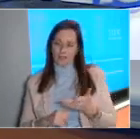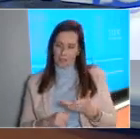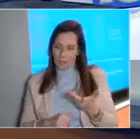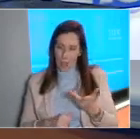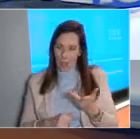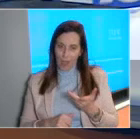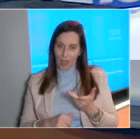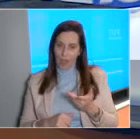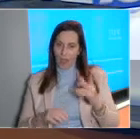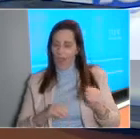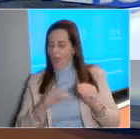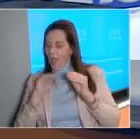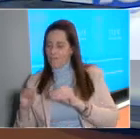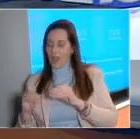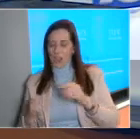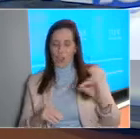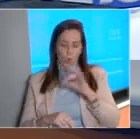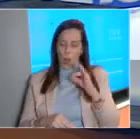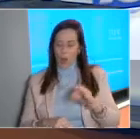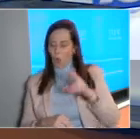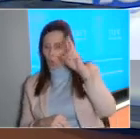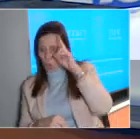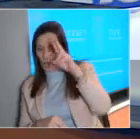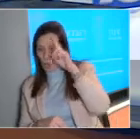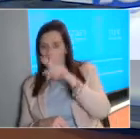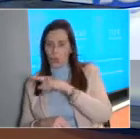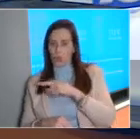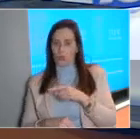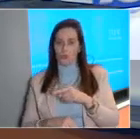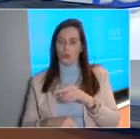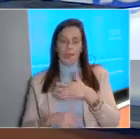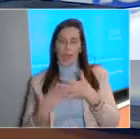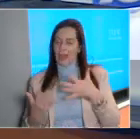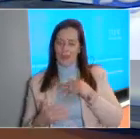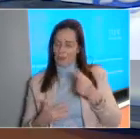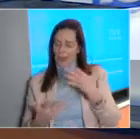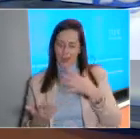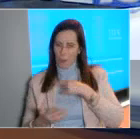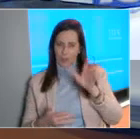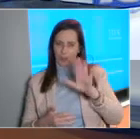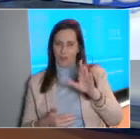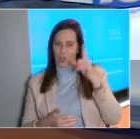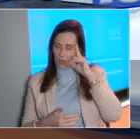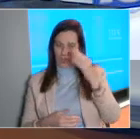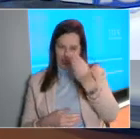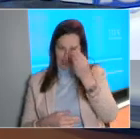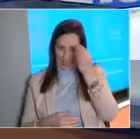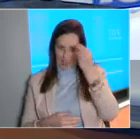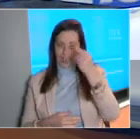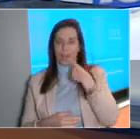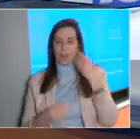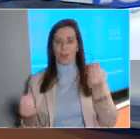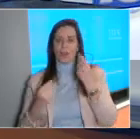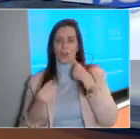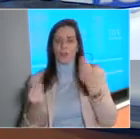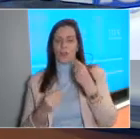מה הבעיה שלו בכלל? יואב גלנט קפץ מכחלון לליכוד, ומהליכוד נגיע לנתניהו. אתה אומר עמוד שדרה לא לצפות פה ממילא. אבל לא, את יודעת מה, חכי, יש ממשיכה, אני אגיד לך משהו.